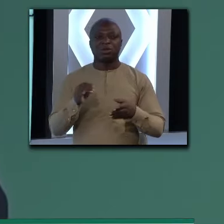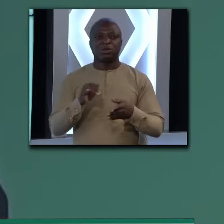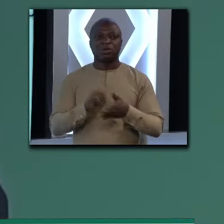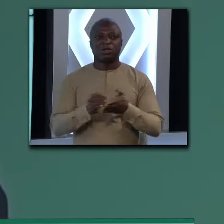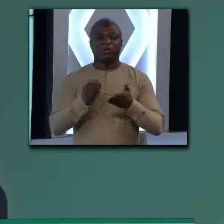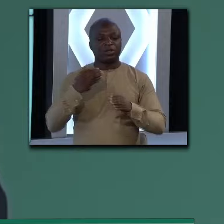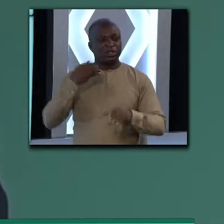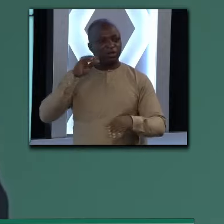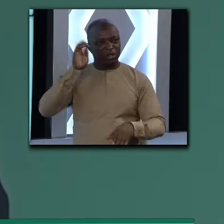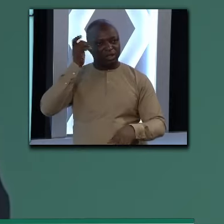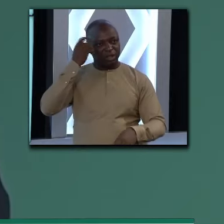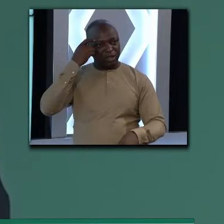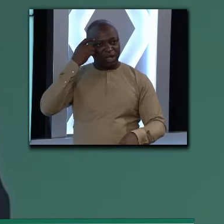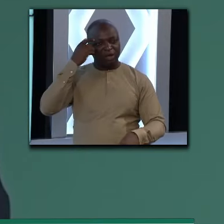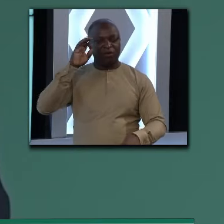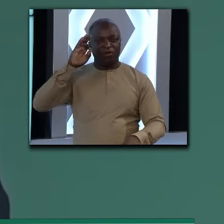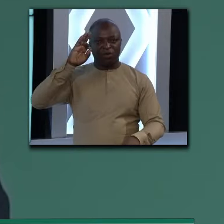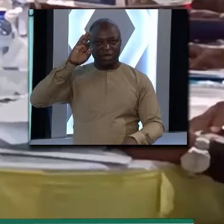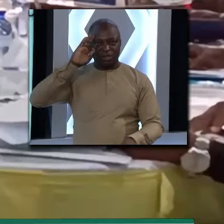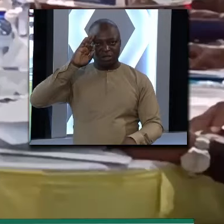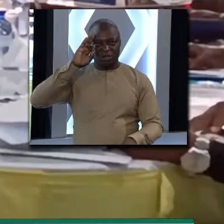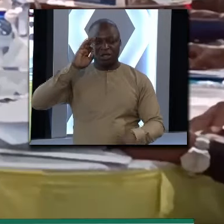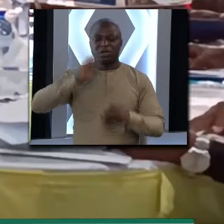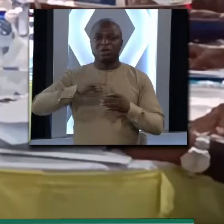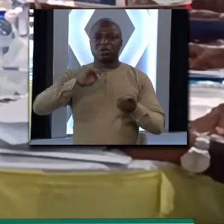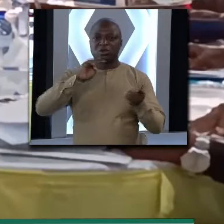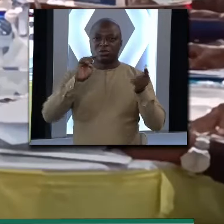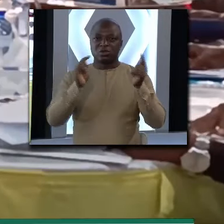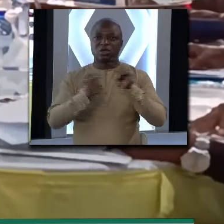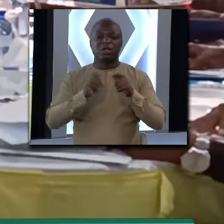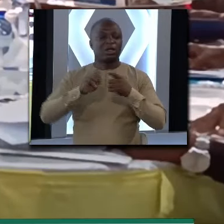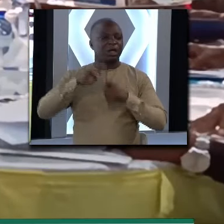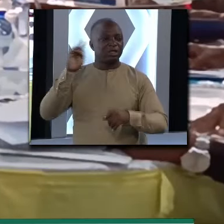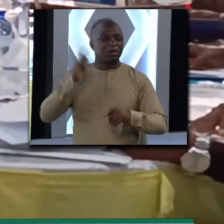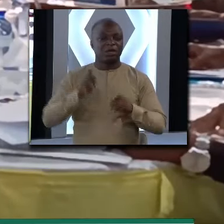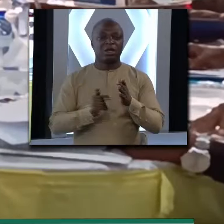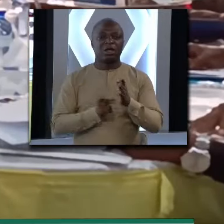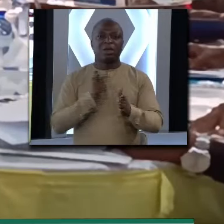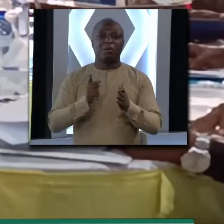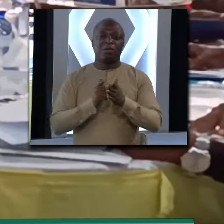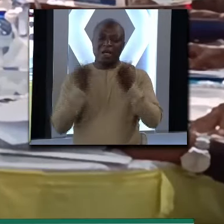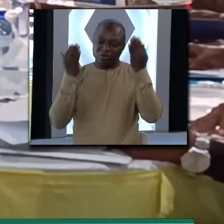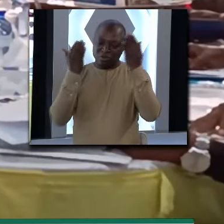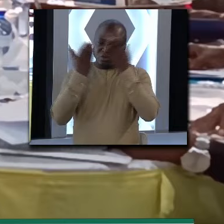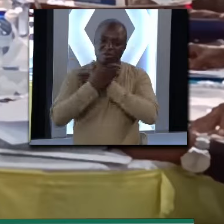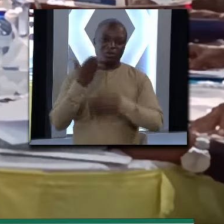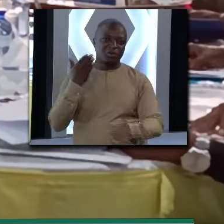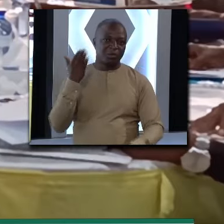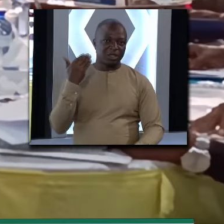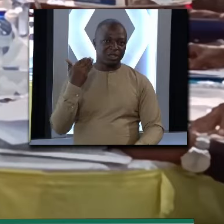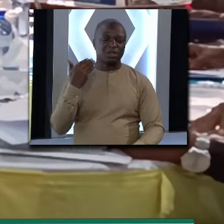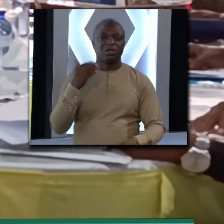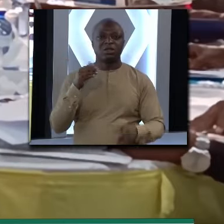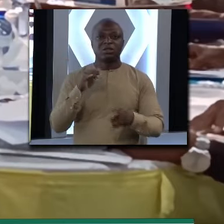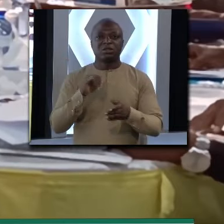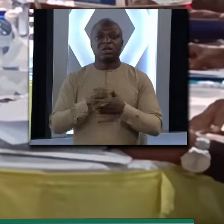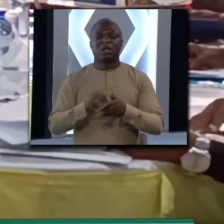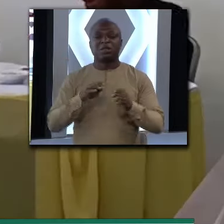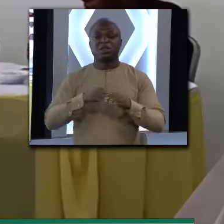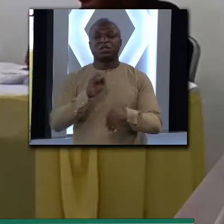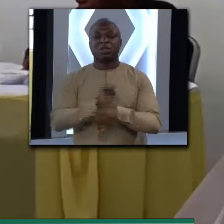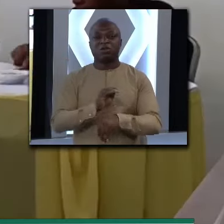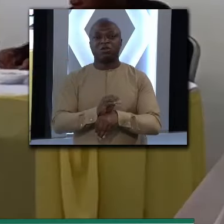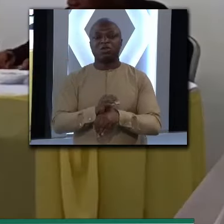chef de l'État, Faustin Nanya Singbe, de tourner à jamais les pages sombres du passé. L'institution est mise en place